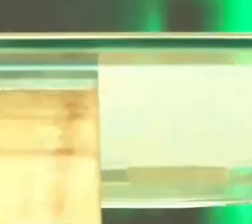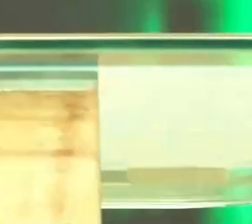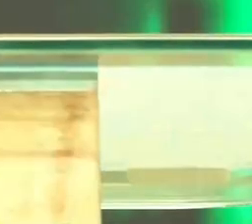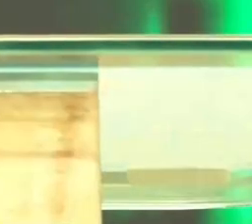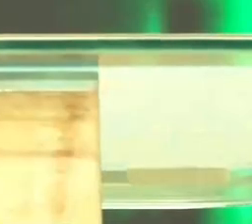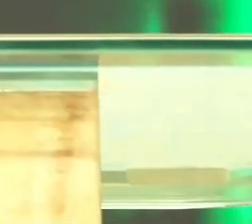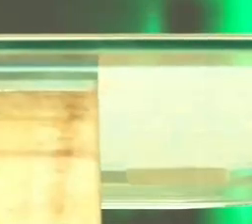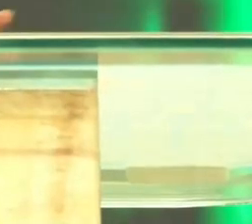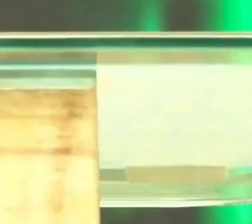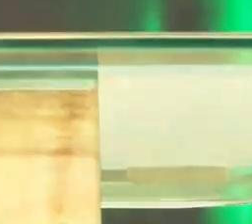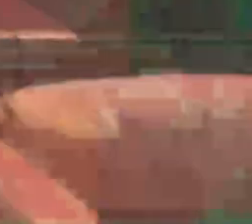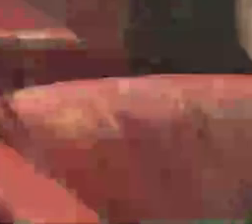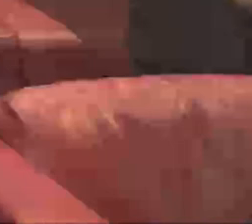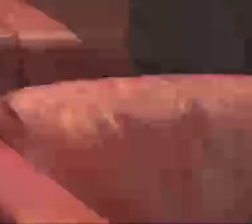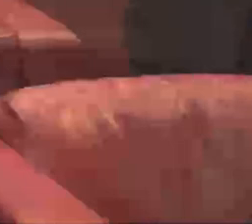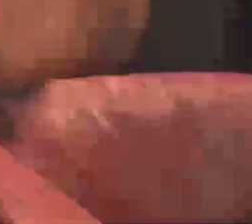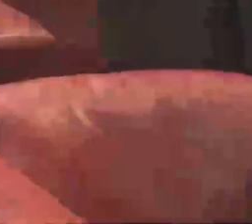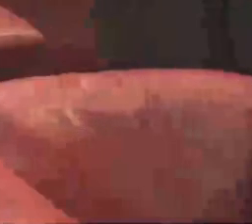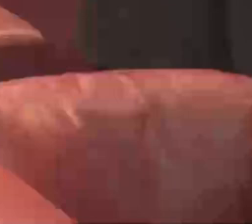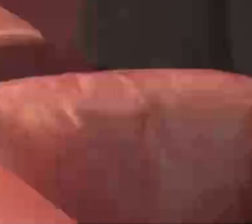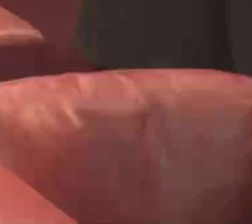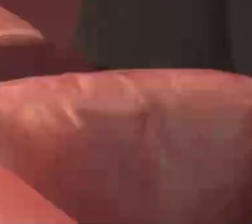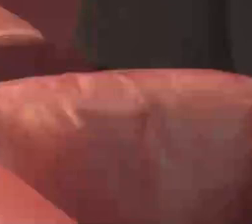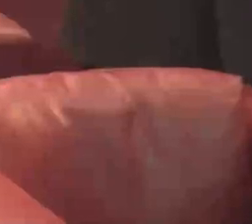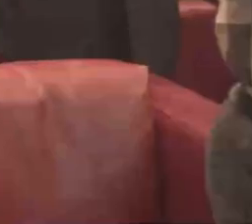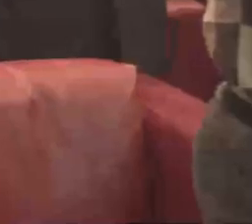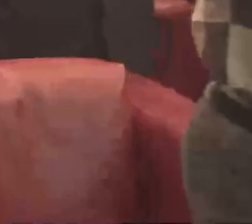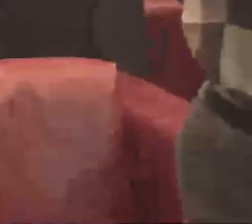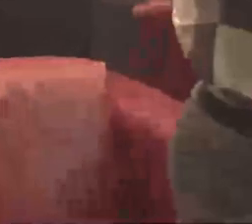Aujourd'hui, c'est un jour spécial pour vous.